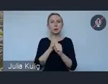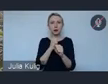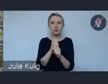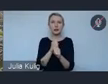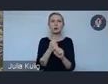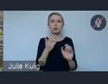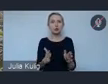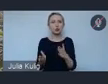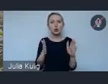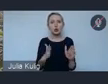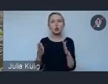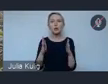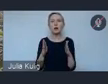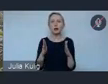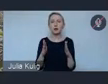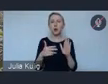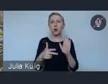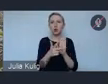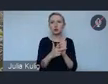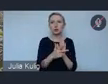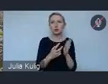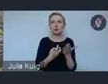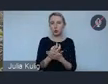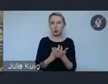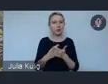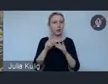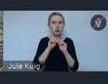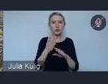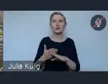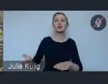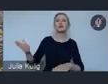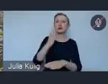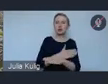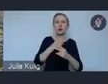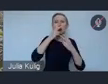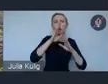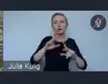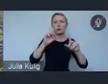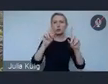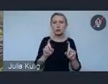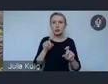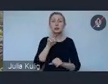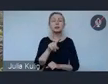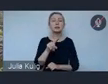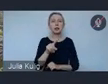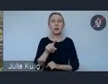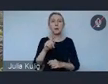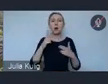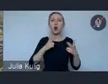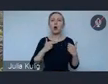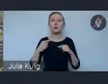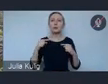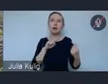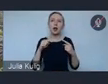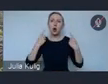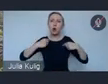przygotowywaniem się już 18 lutego tak naprawdę dużo wcześniej Ja pokazuję zdjęcie bo Komisji Dialogu obywatelskiego